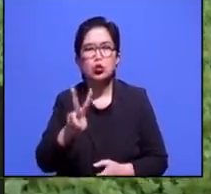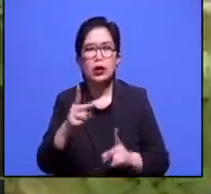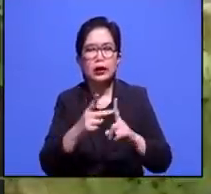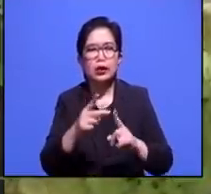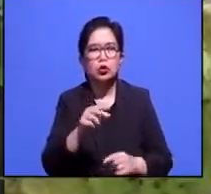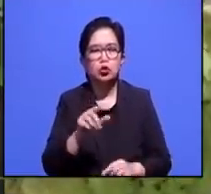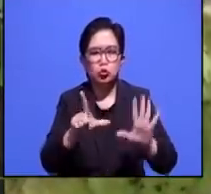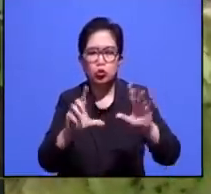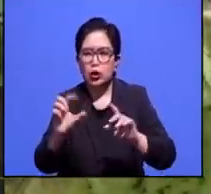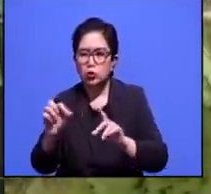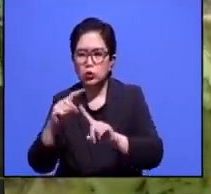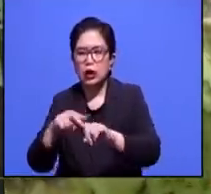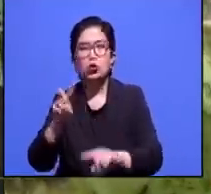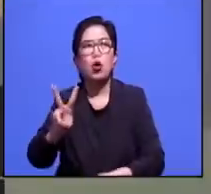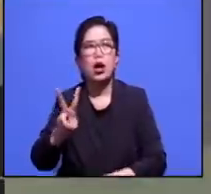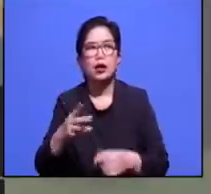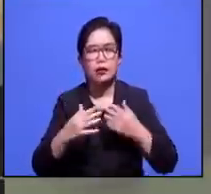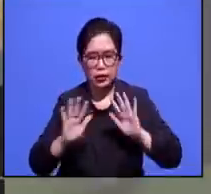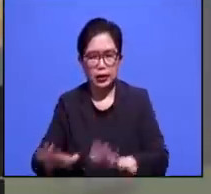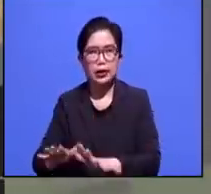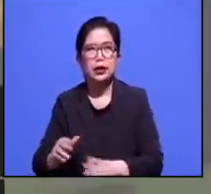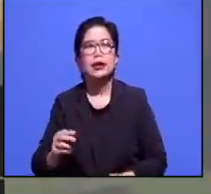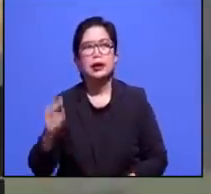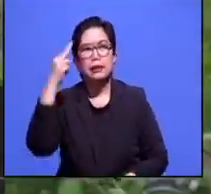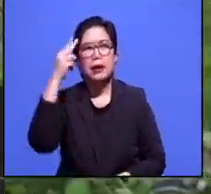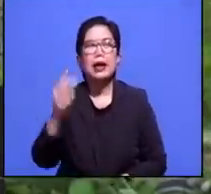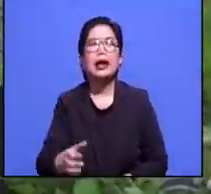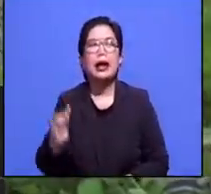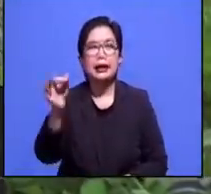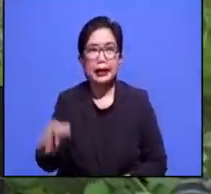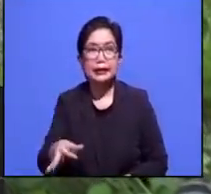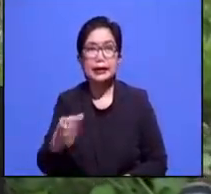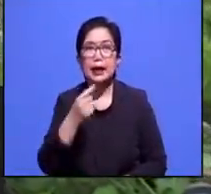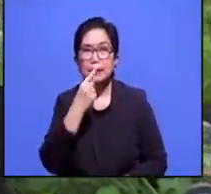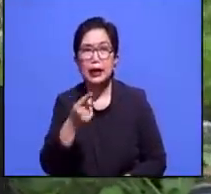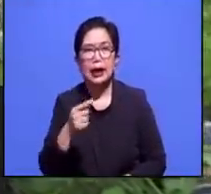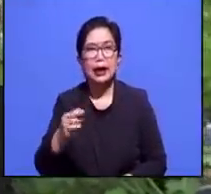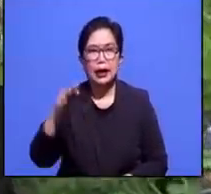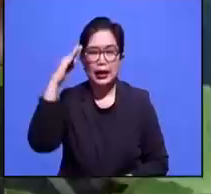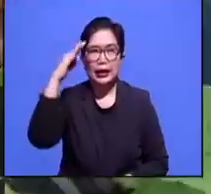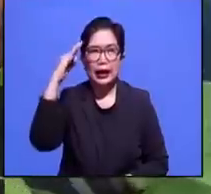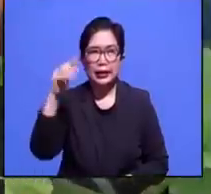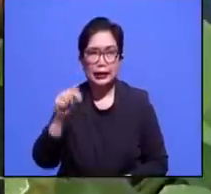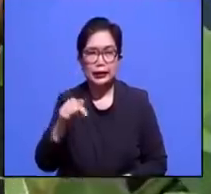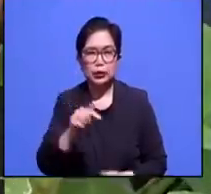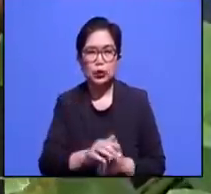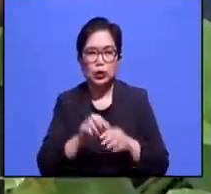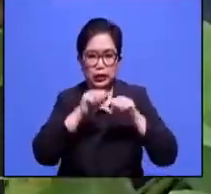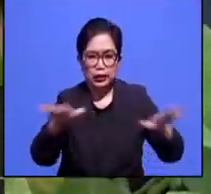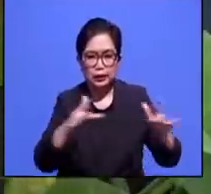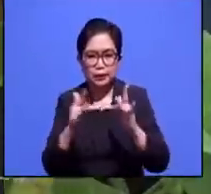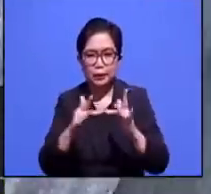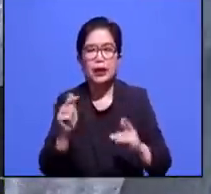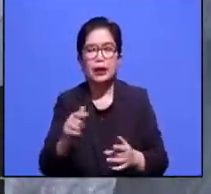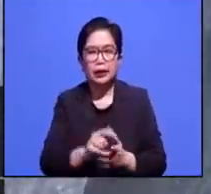kali Hai kepala desa rejosopinggir mengakui pria dalam video viral adalah warganya pihak